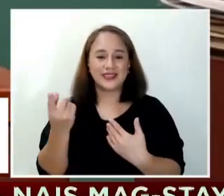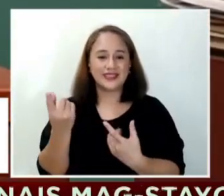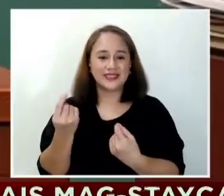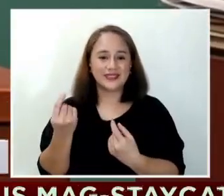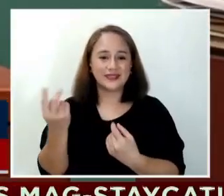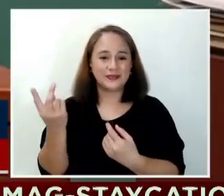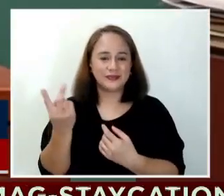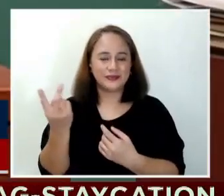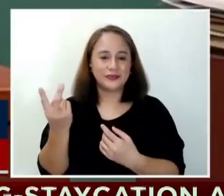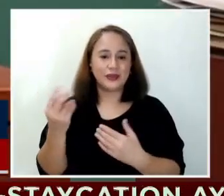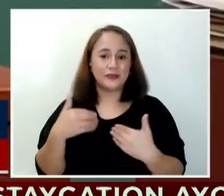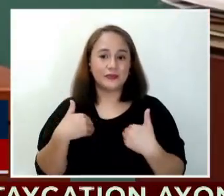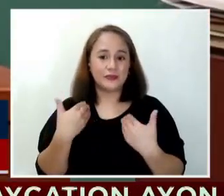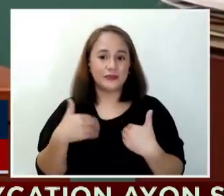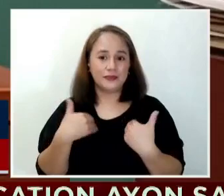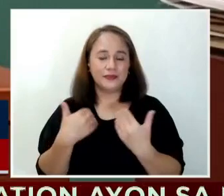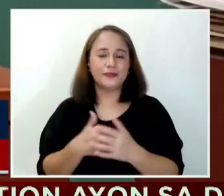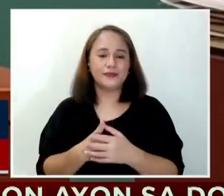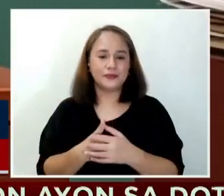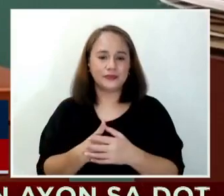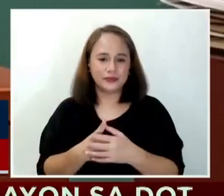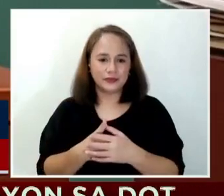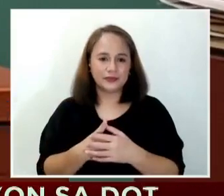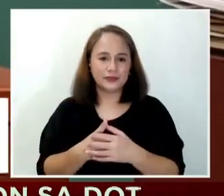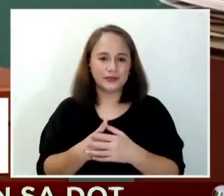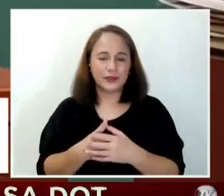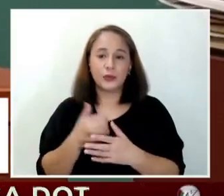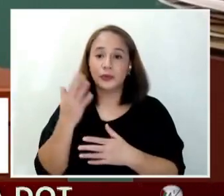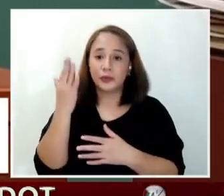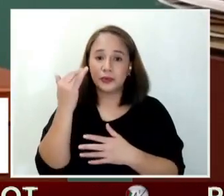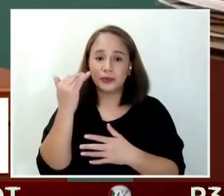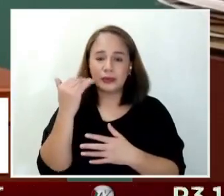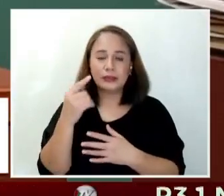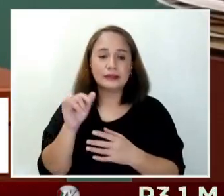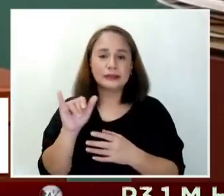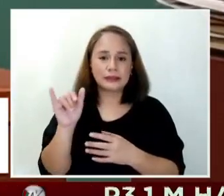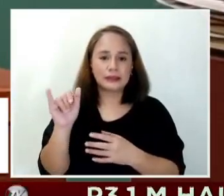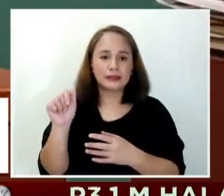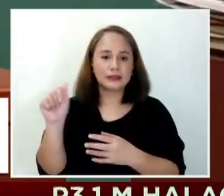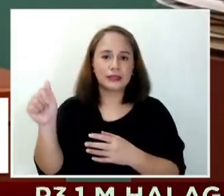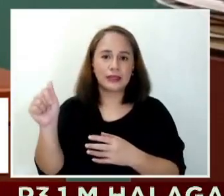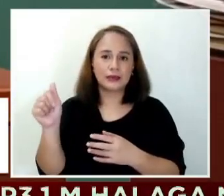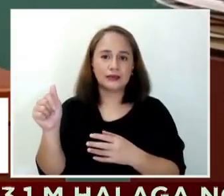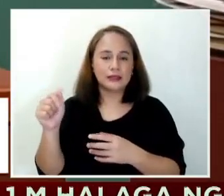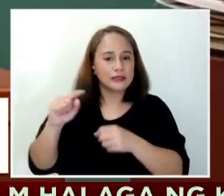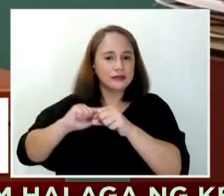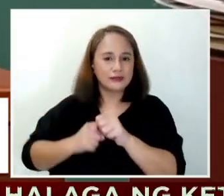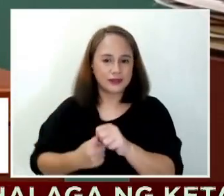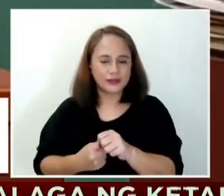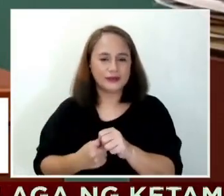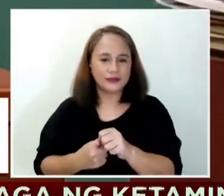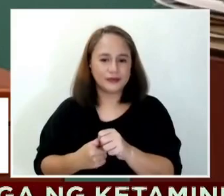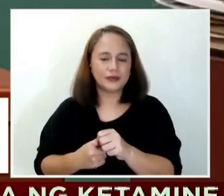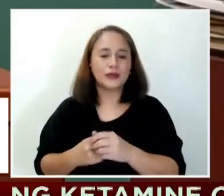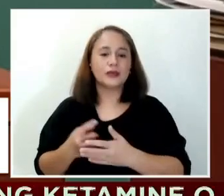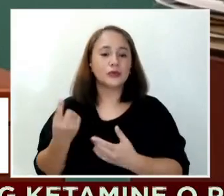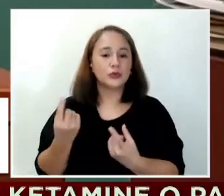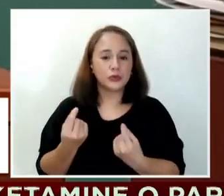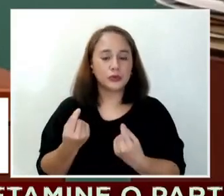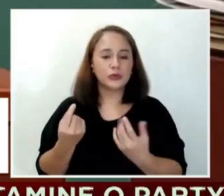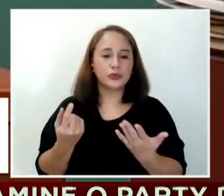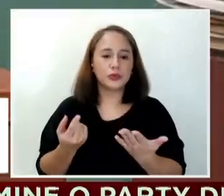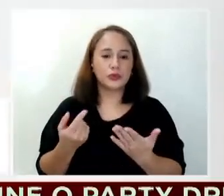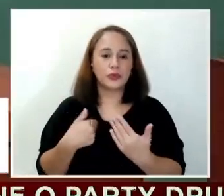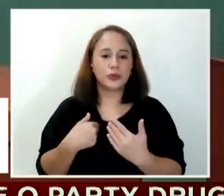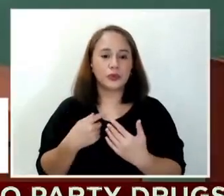mga kabataan kasi sila mismo yung nag-initiate eh. Tapos ang ginamit nila yung sarili